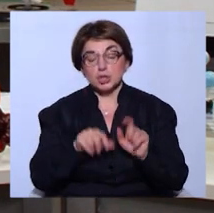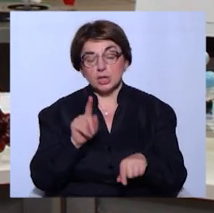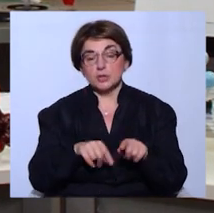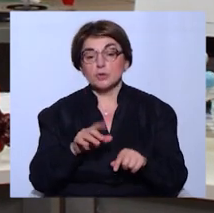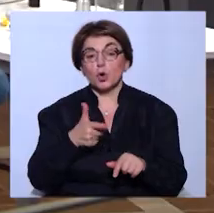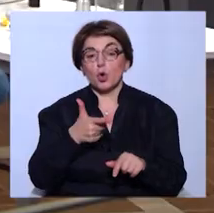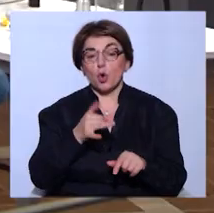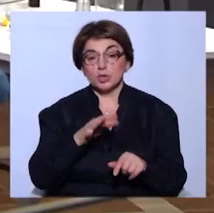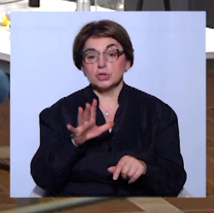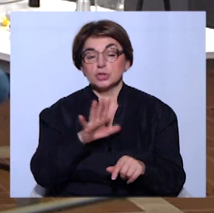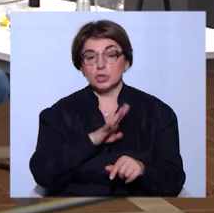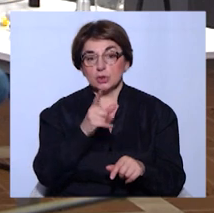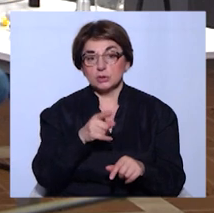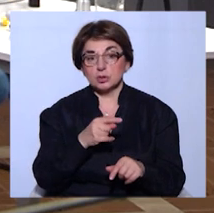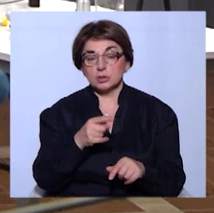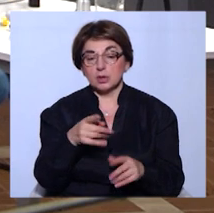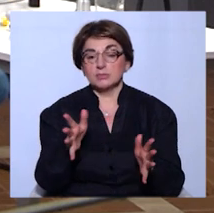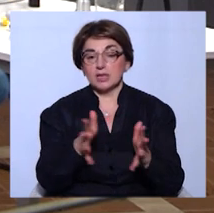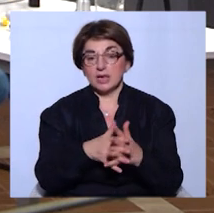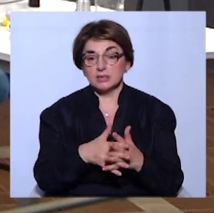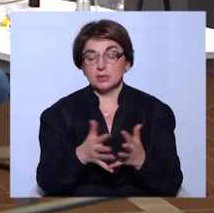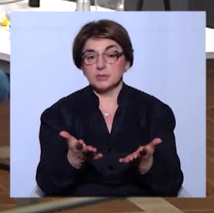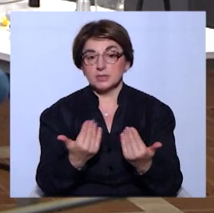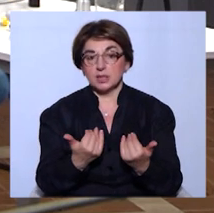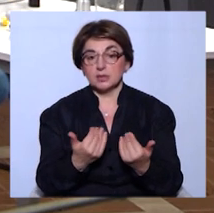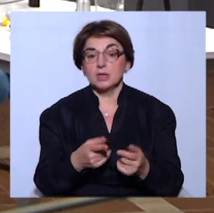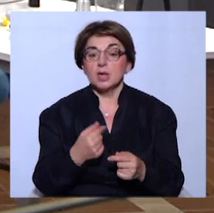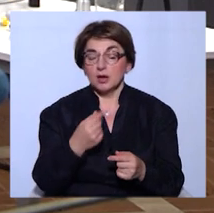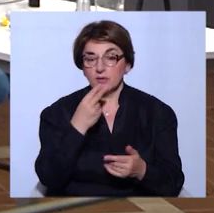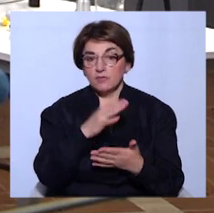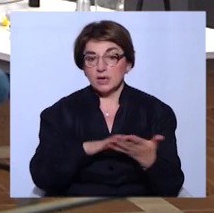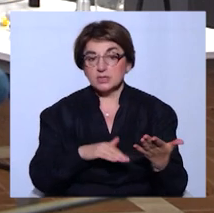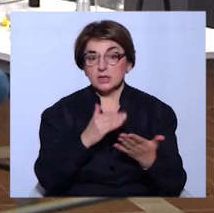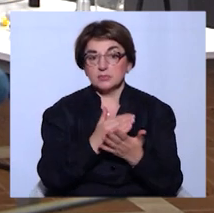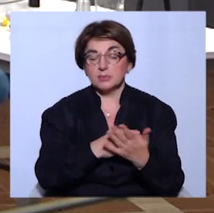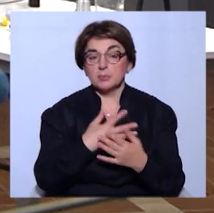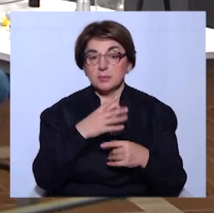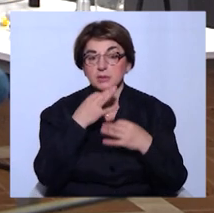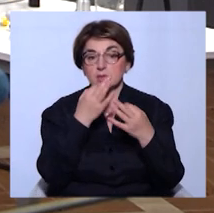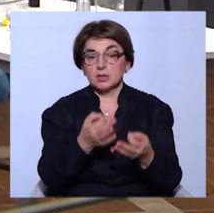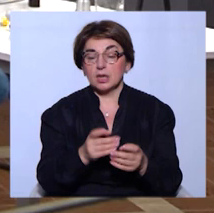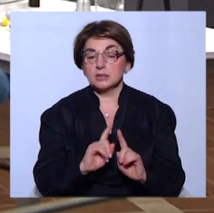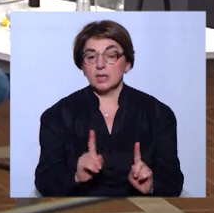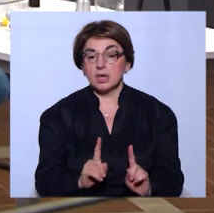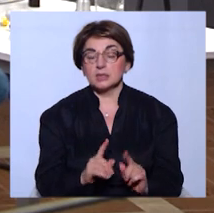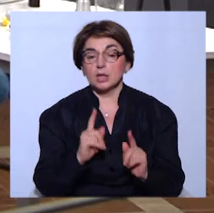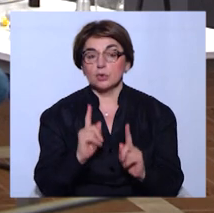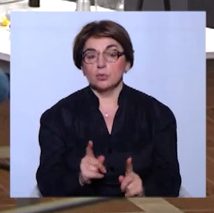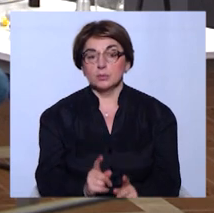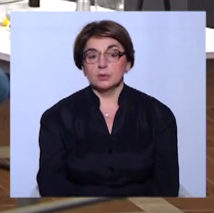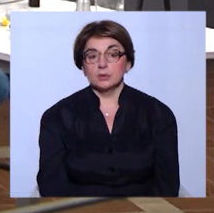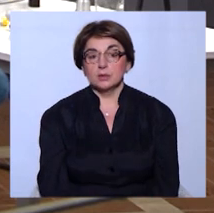ნაერთების სახით. მე მინდა გითხრათ ასეთი რაღაცა, რომ ფრიდრიხ ველერი ამბობდა, რომ მე ორგანული ქიმია